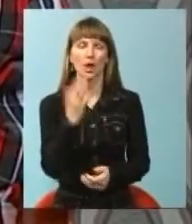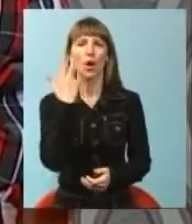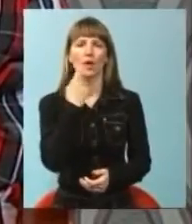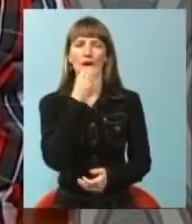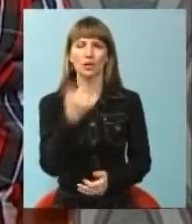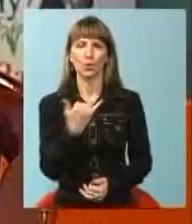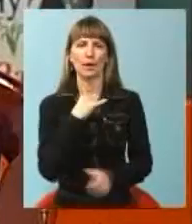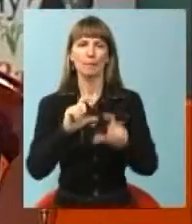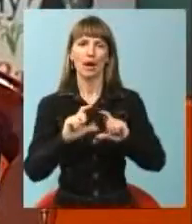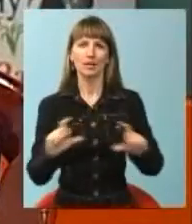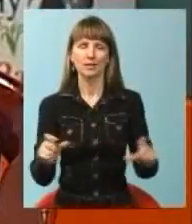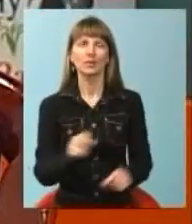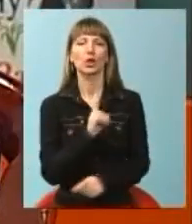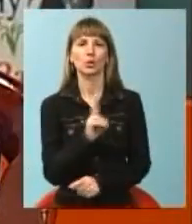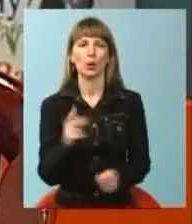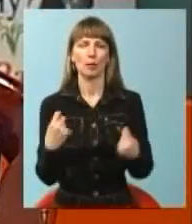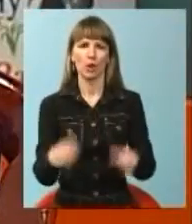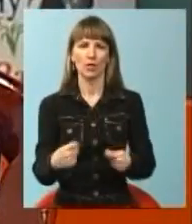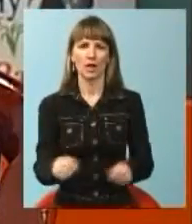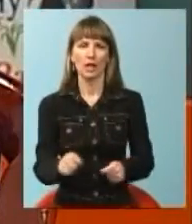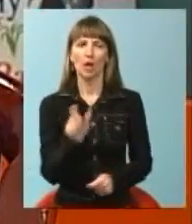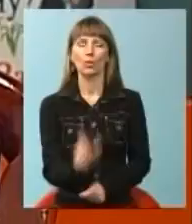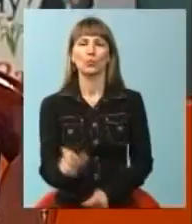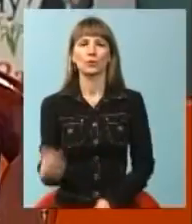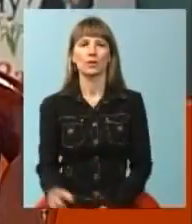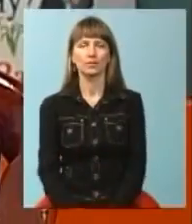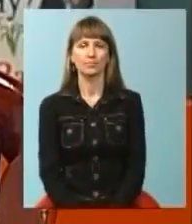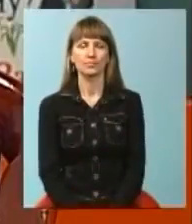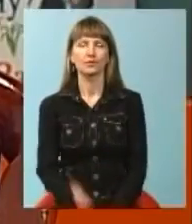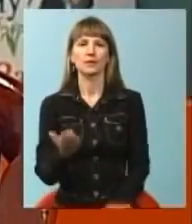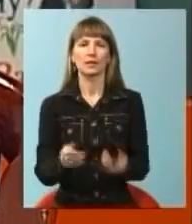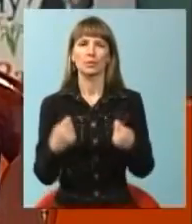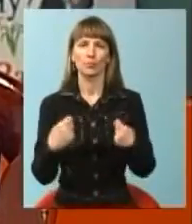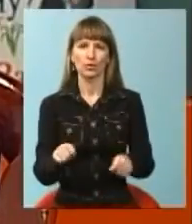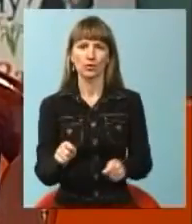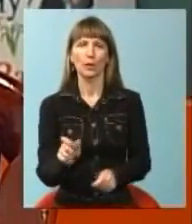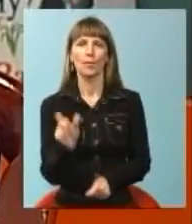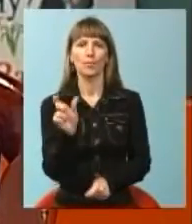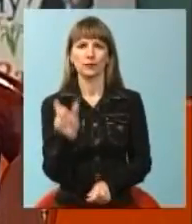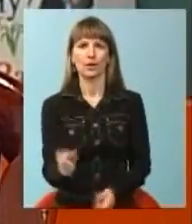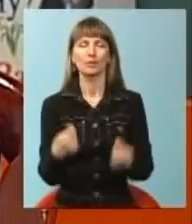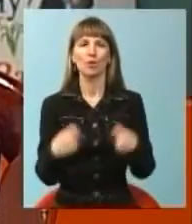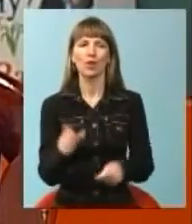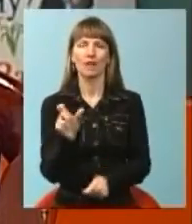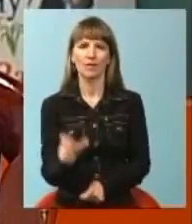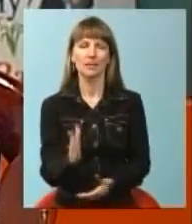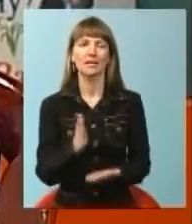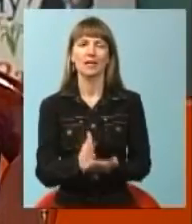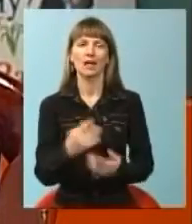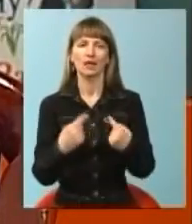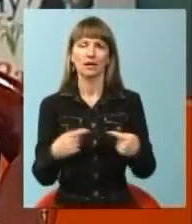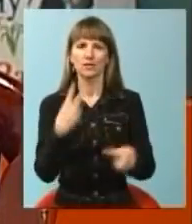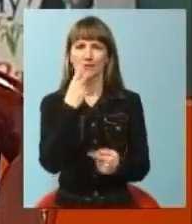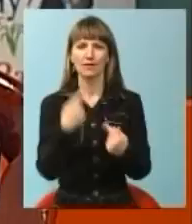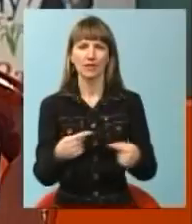опиняються на прилавку, хто продає їх людям? Ну, якщо продає, значить продавець. Є різні